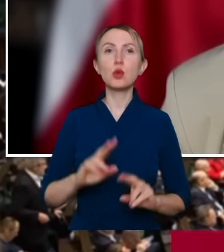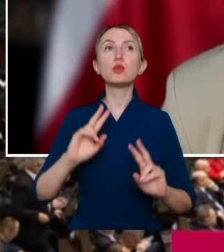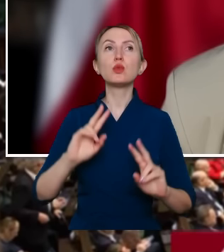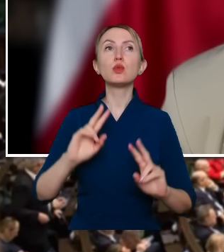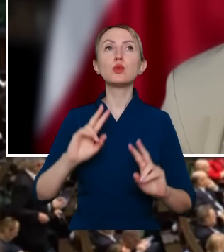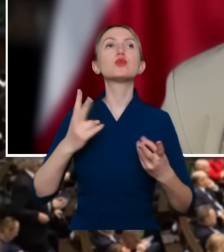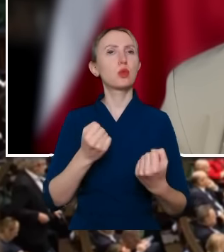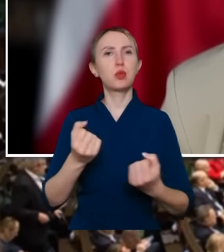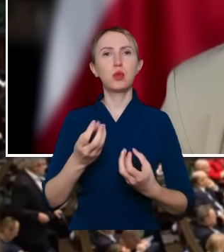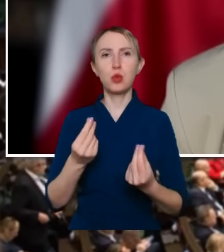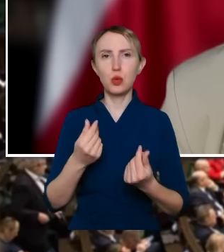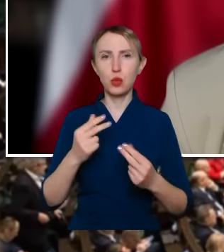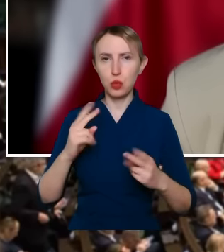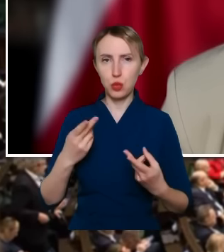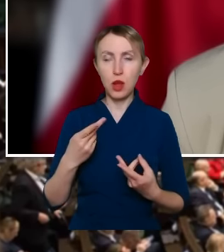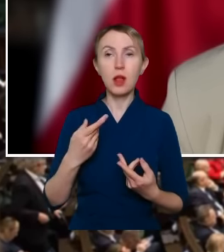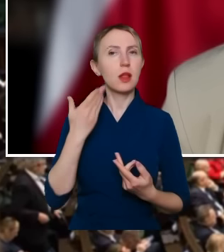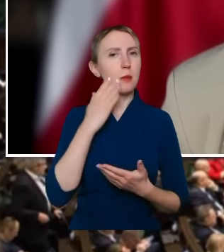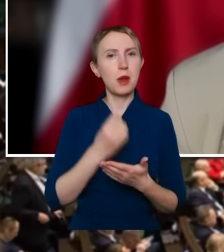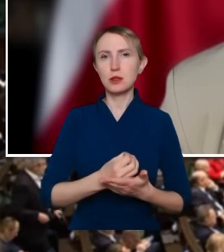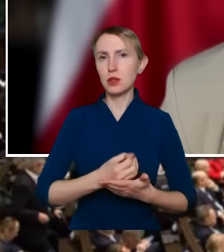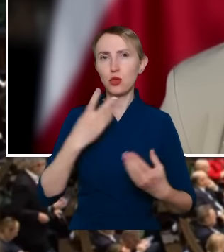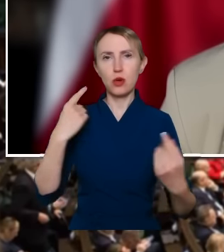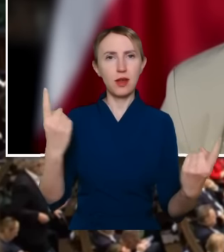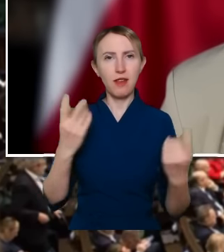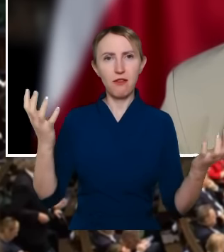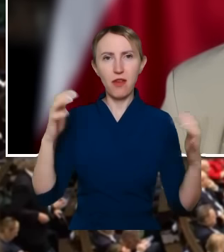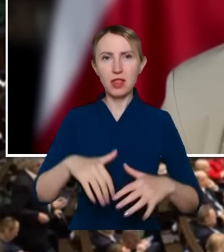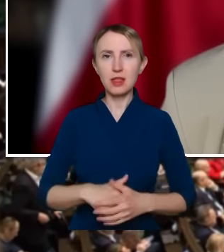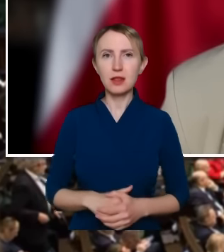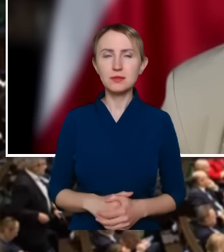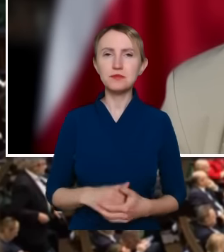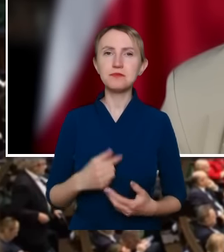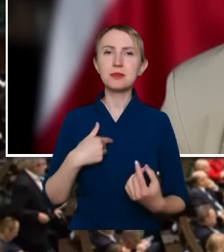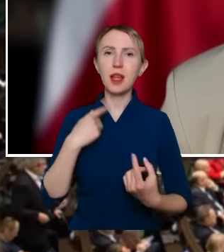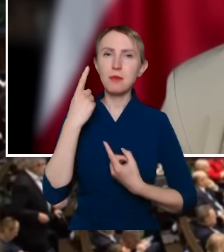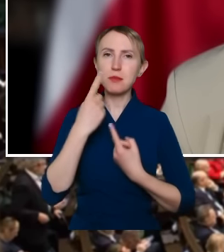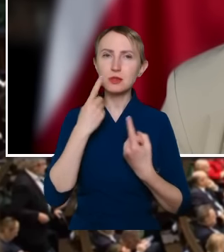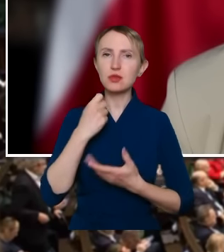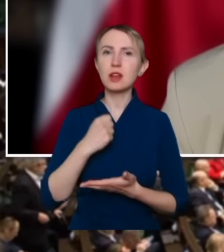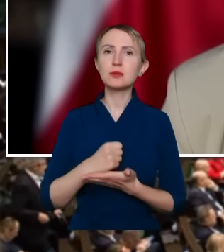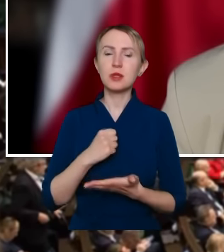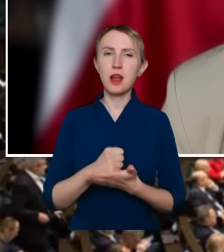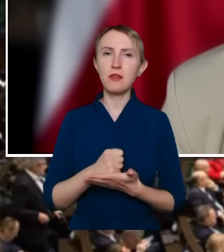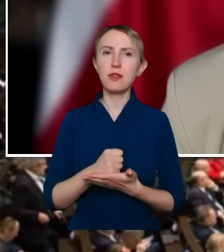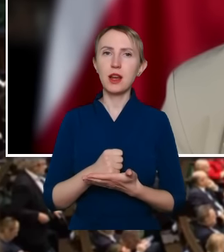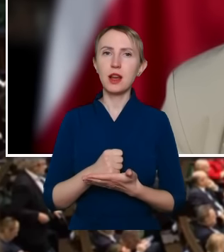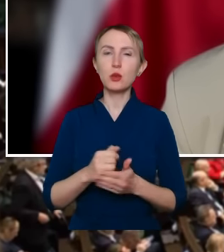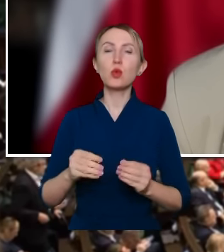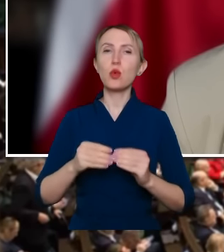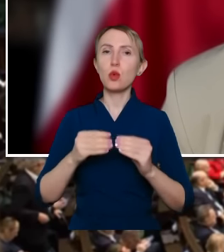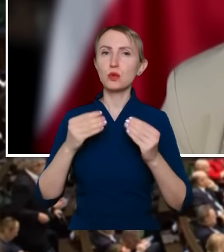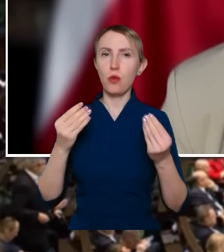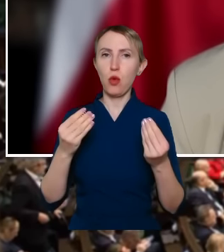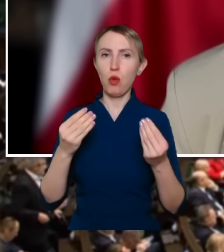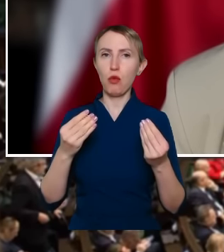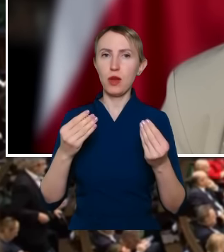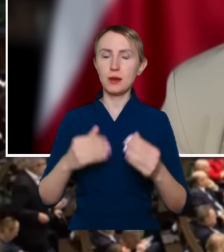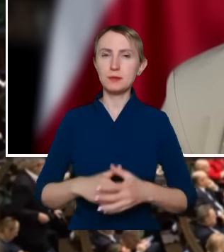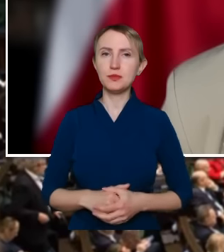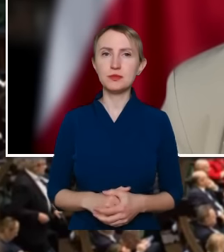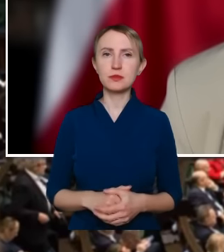środki na bardzo drogie Eventy i myślę że ta sprawa jest naprawdę rozwojowa tutaj pojawia się